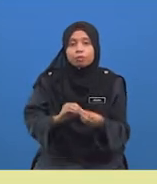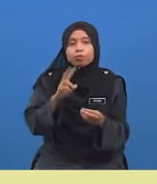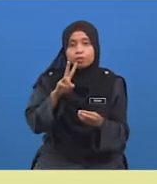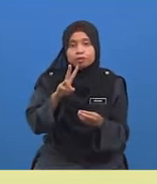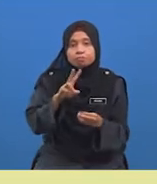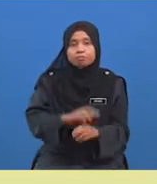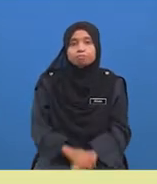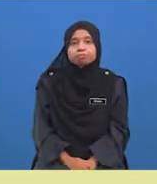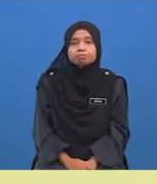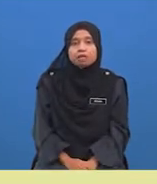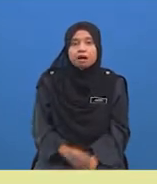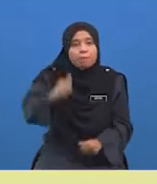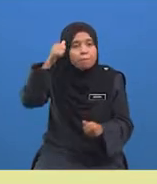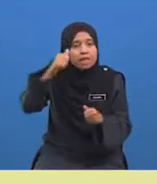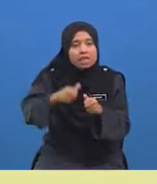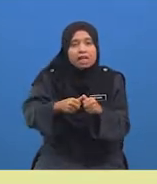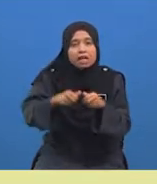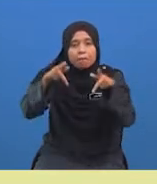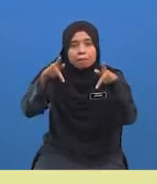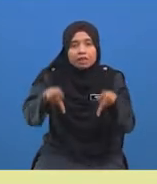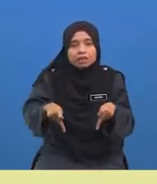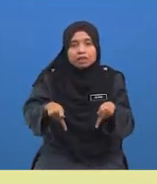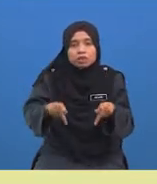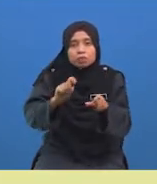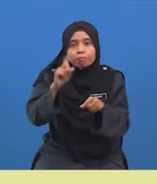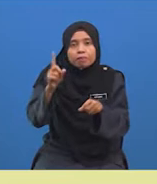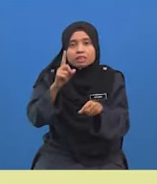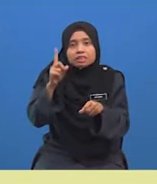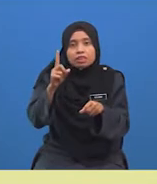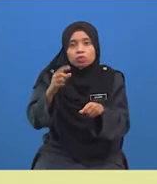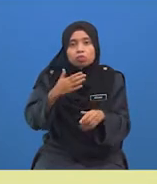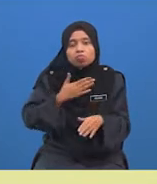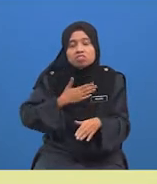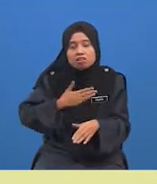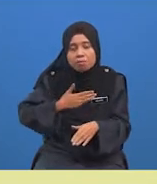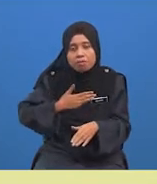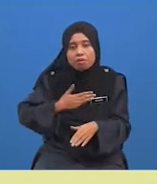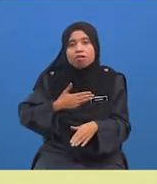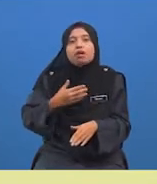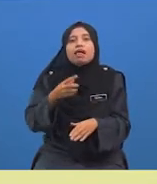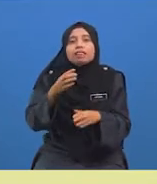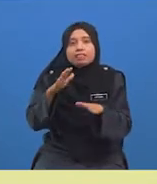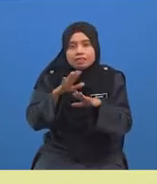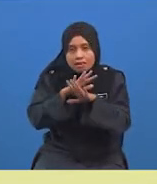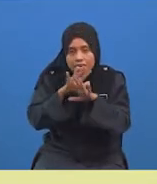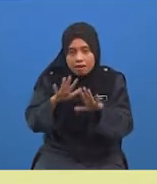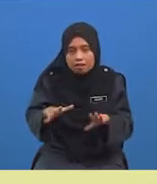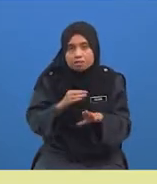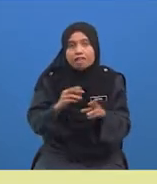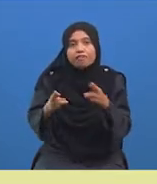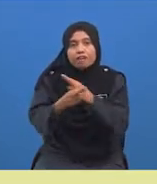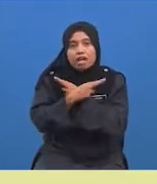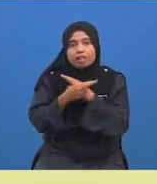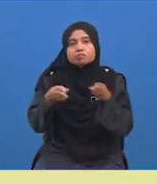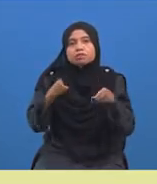Huraian kedua adalah mengingatkan pekerja agar selalu bersabar, tabah, tenang dan